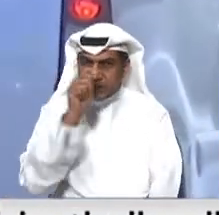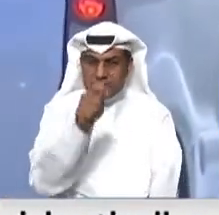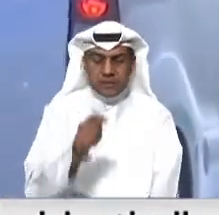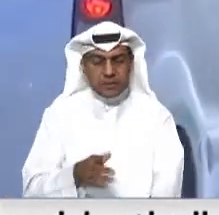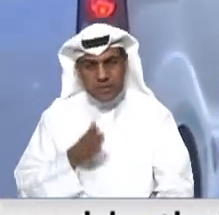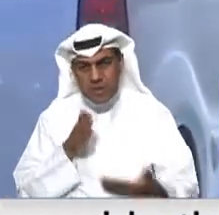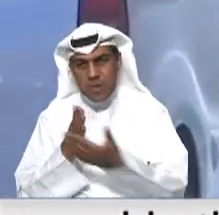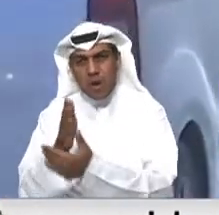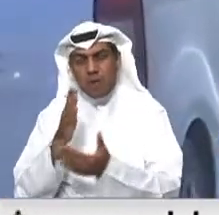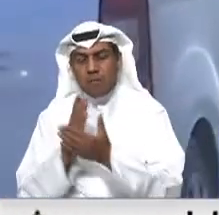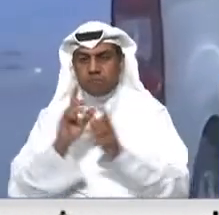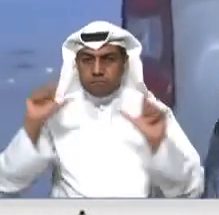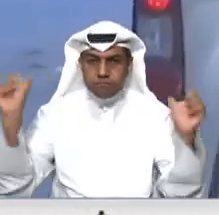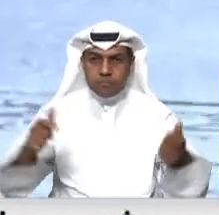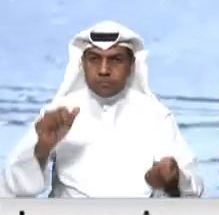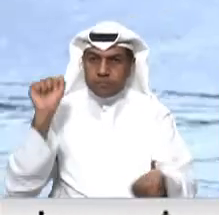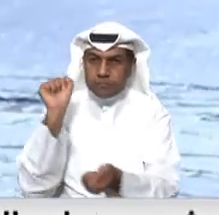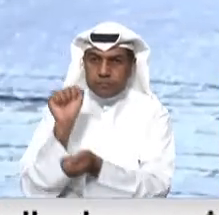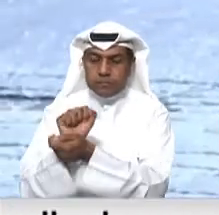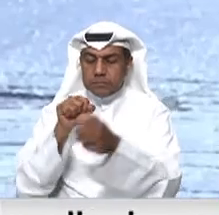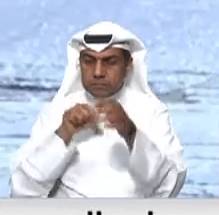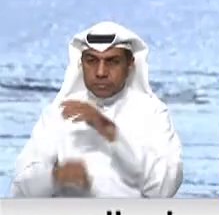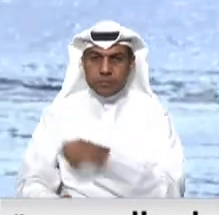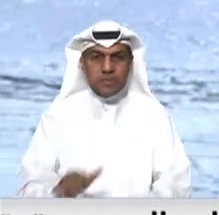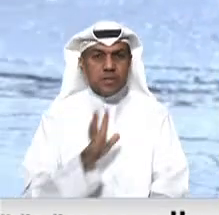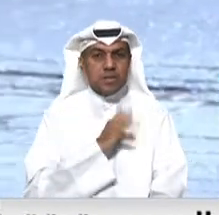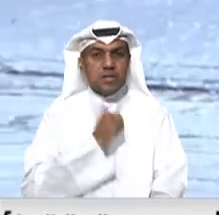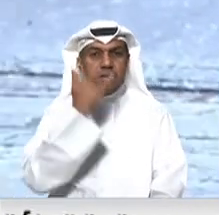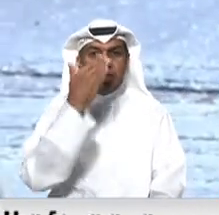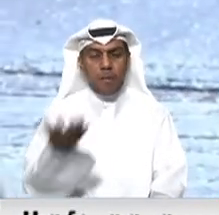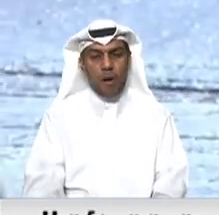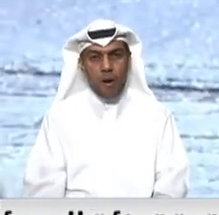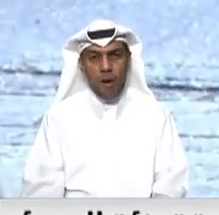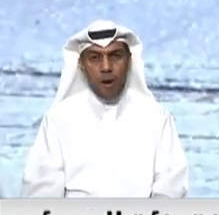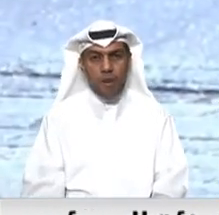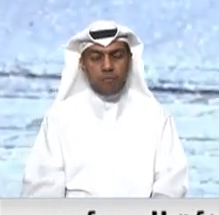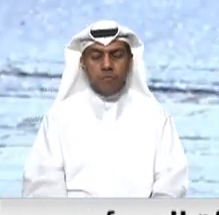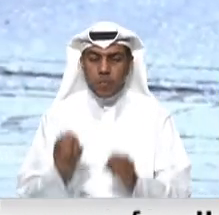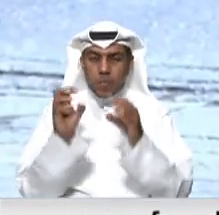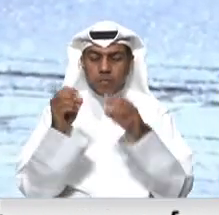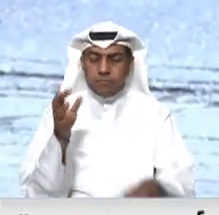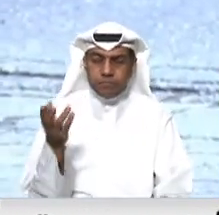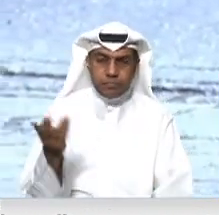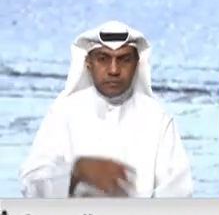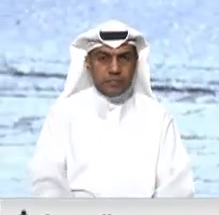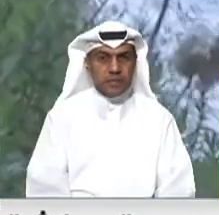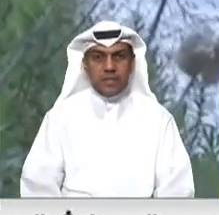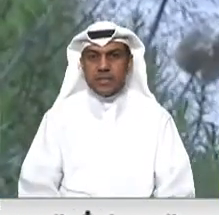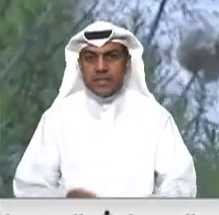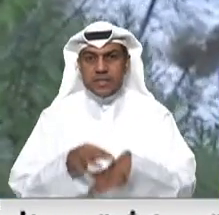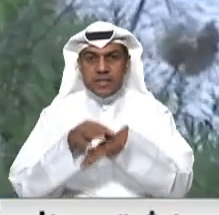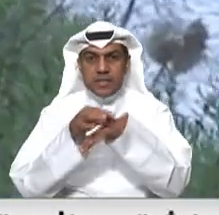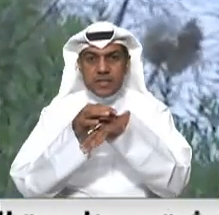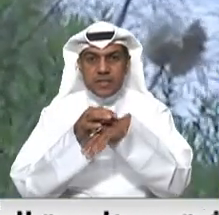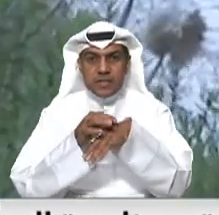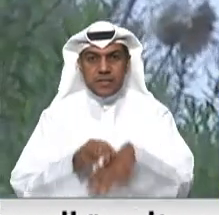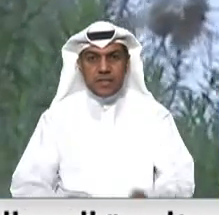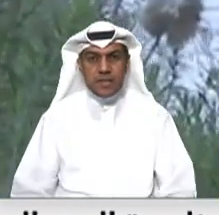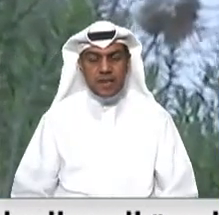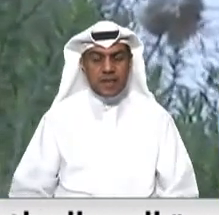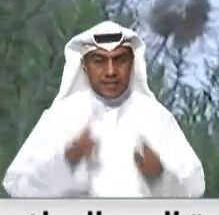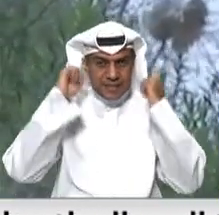اعتقالات طالت عددا من الشبان الفلسطينيين. في غضون ذلك اقتحم عشرات المستوطنين المسجد